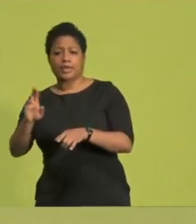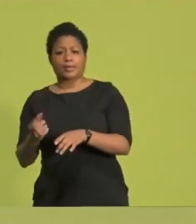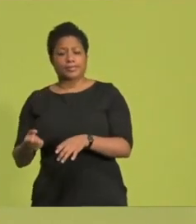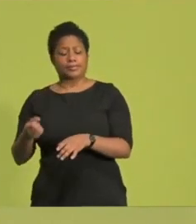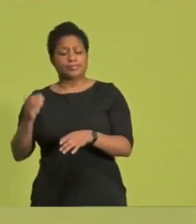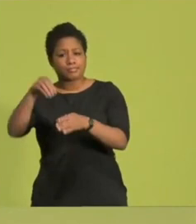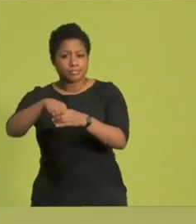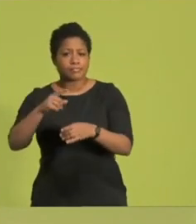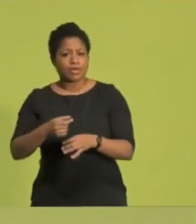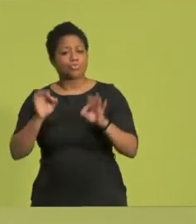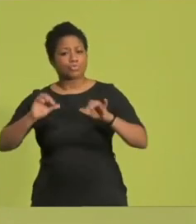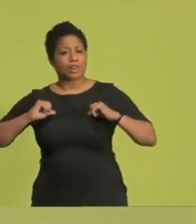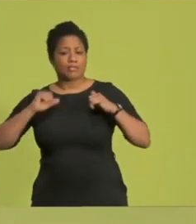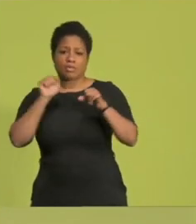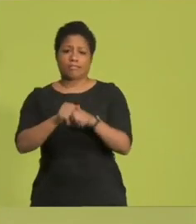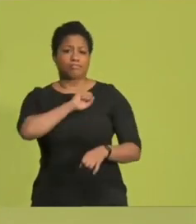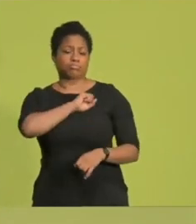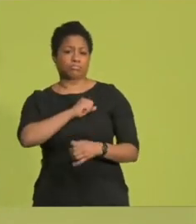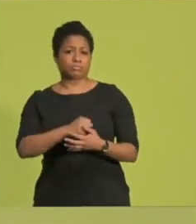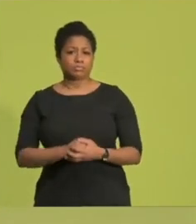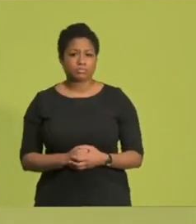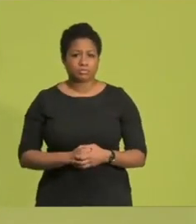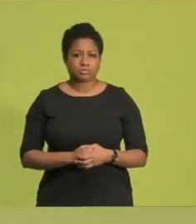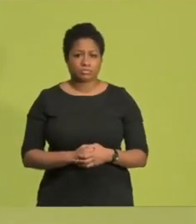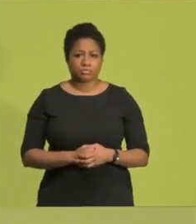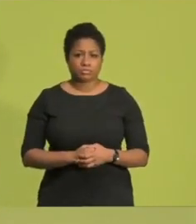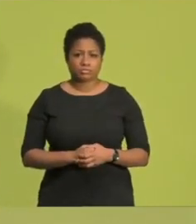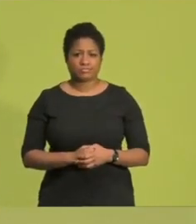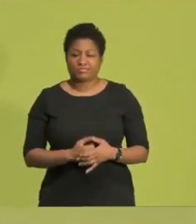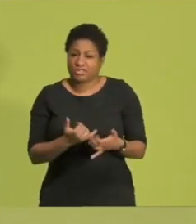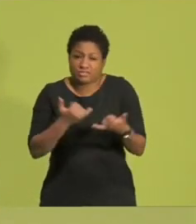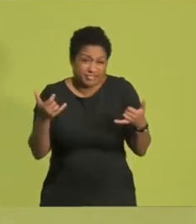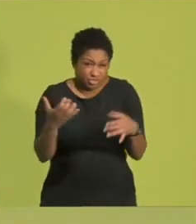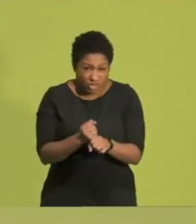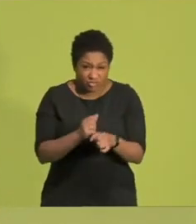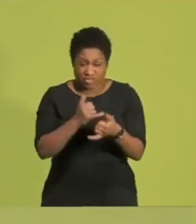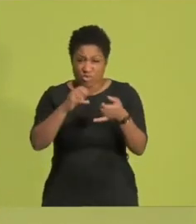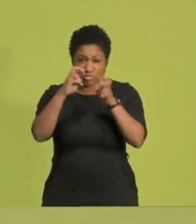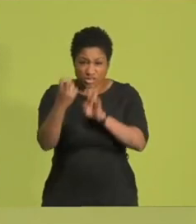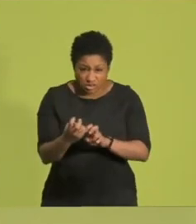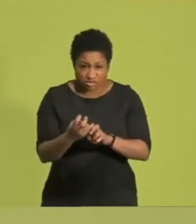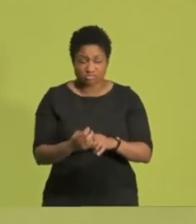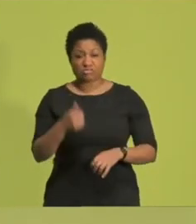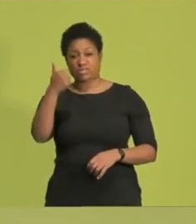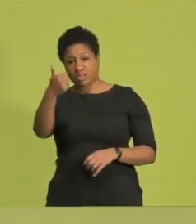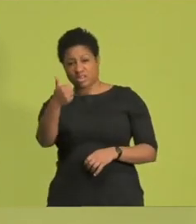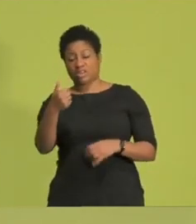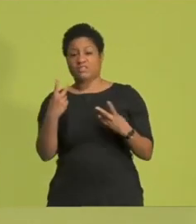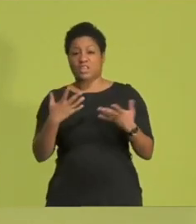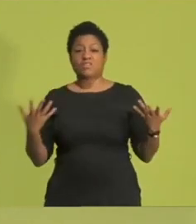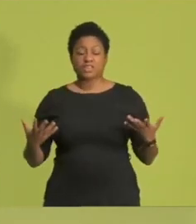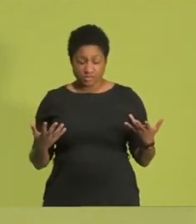auch gut leben können. Und wie können wir das schaffen? Ein Schlüssel aus meiner Sicht sind die